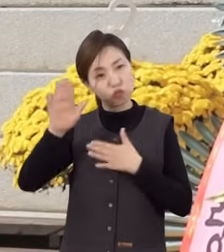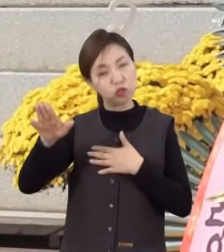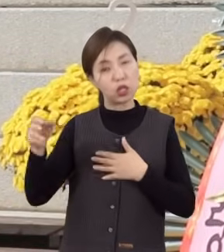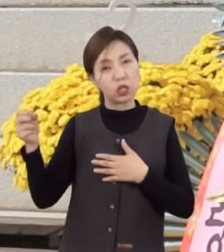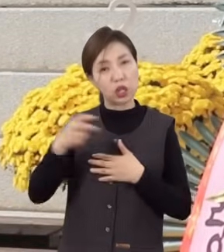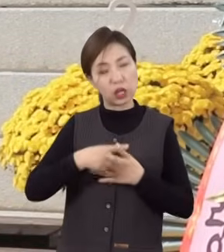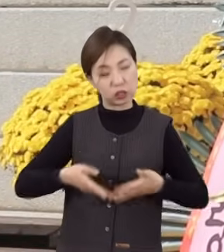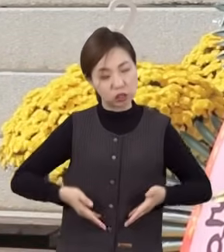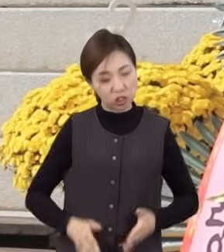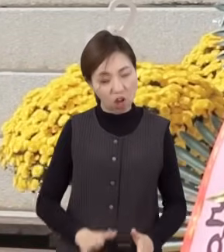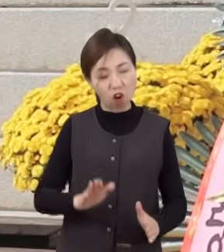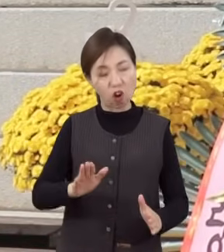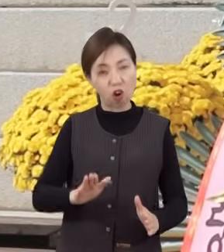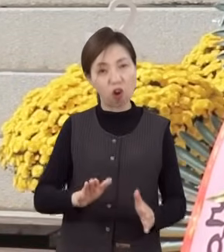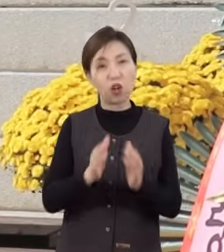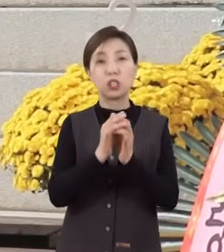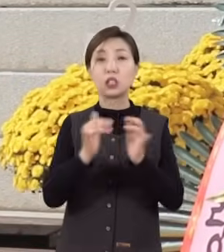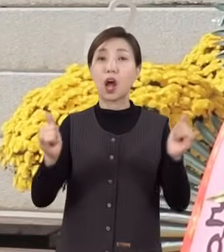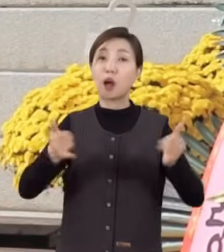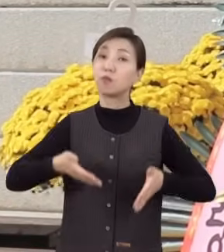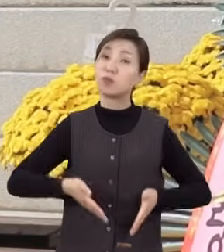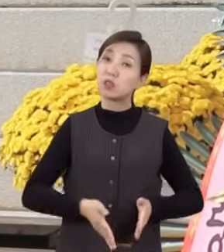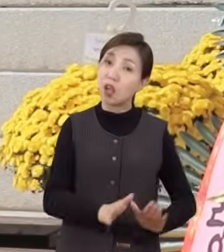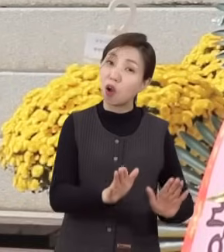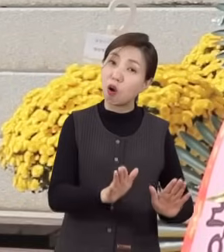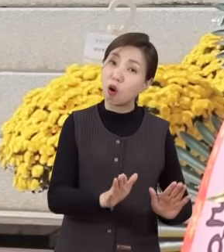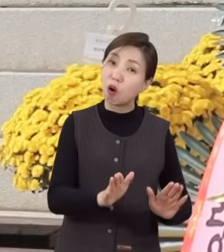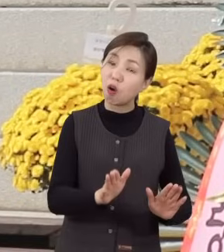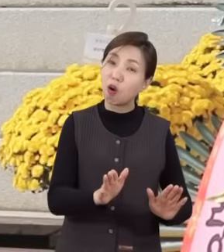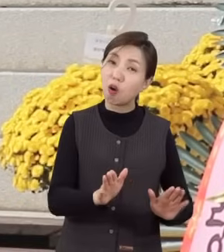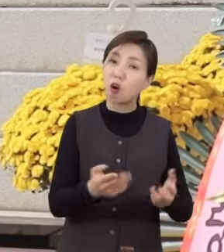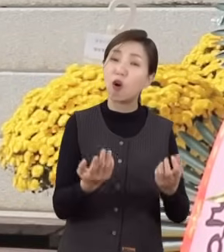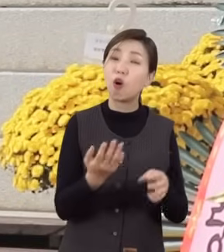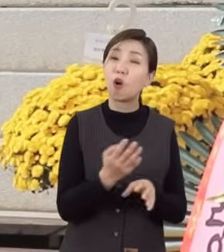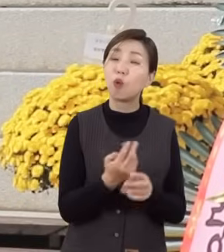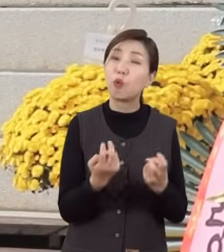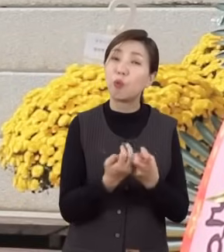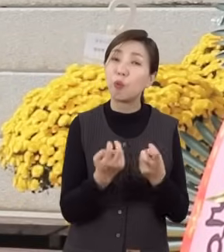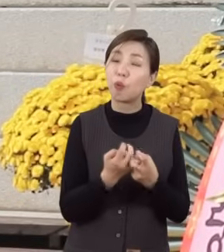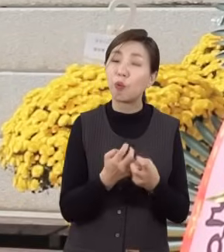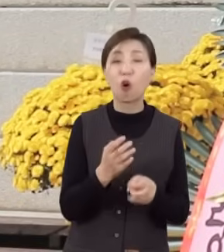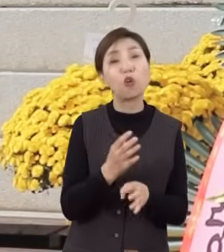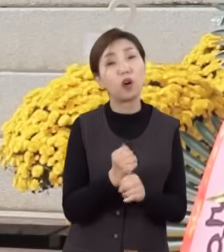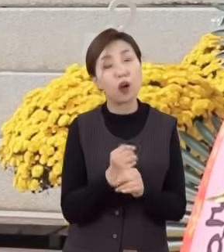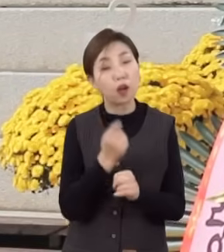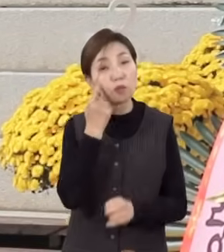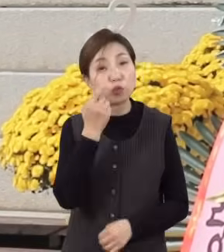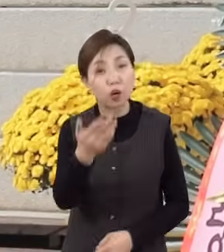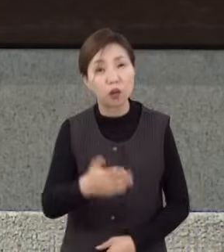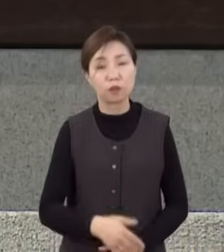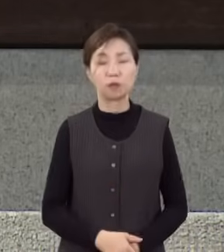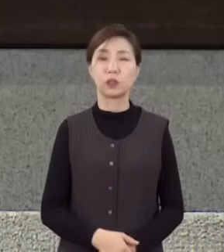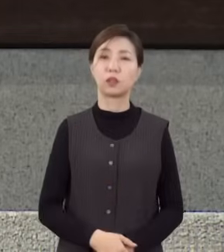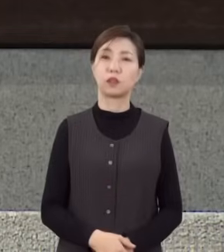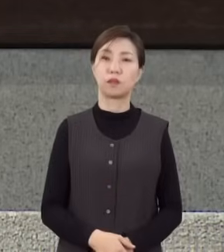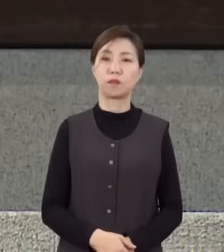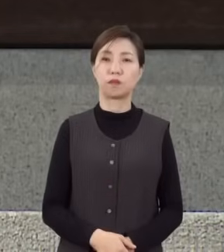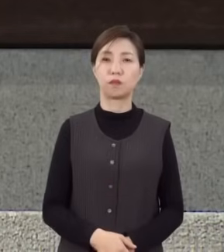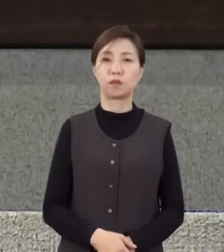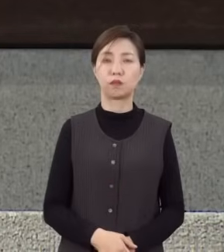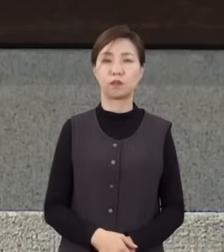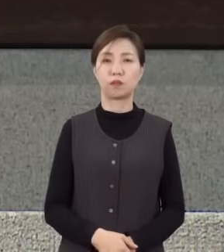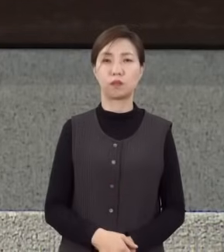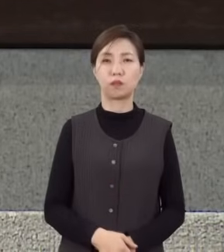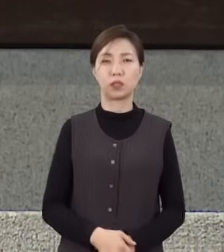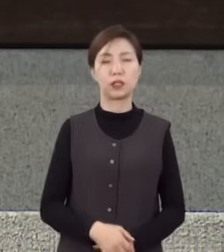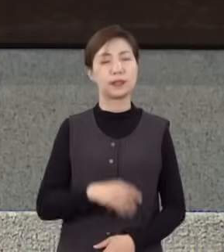생 언제쯤에 비둘기가 사람 몸을 받을 수 있겠느냐. 그래서 사리불